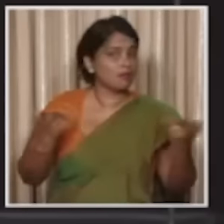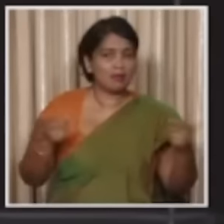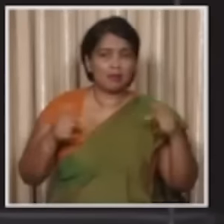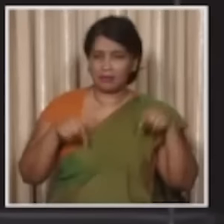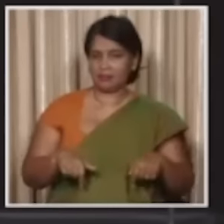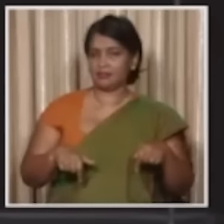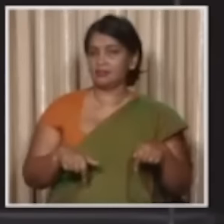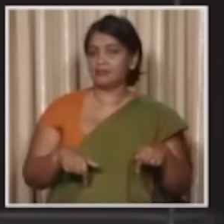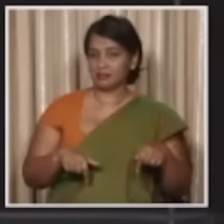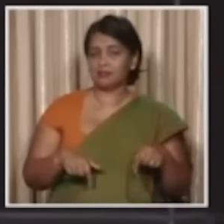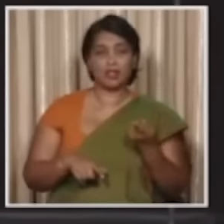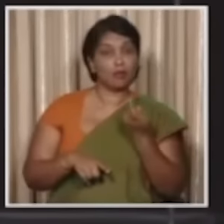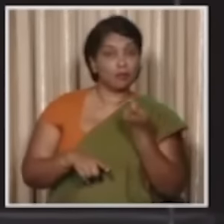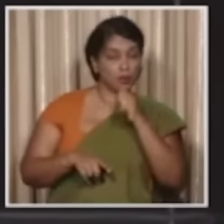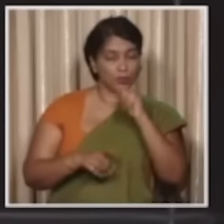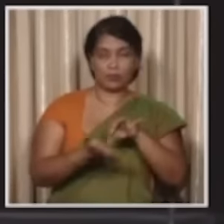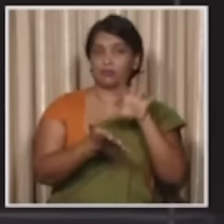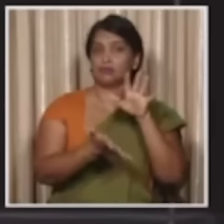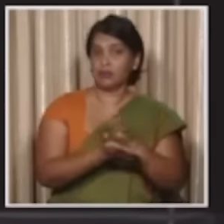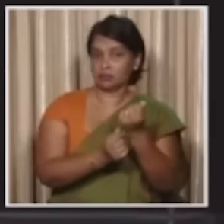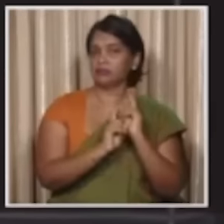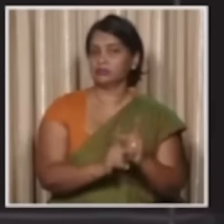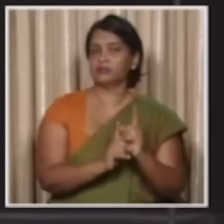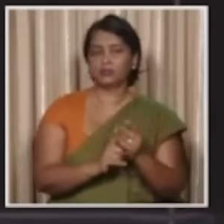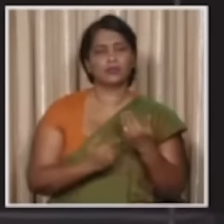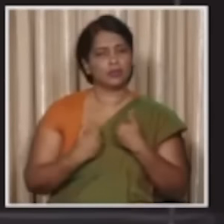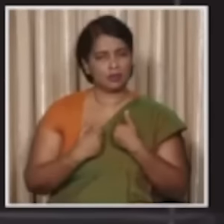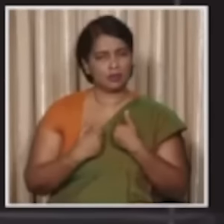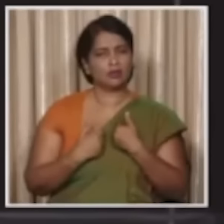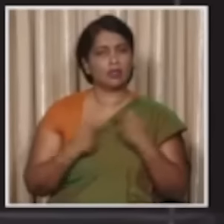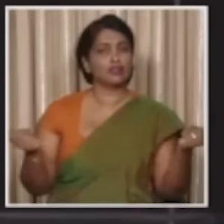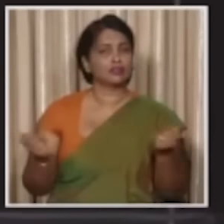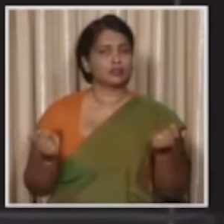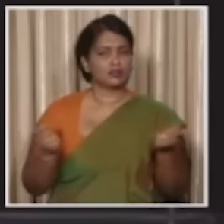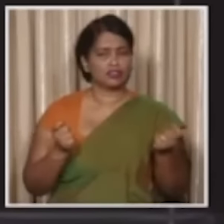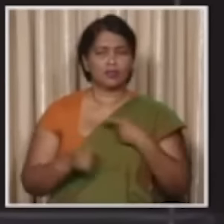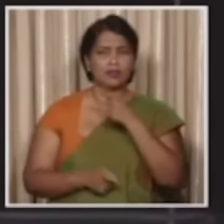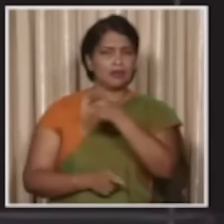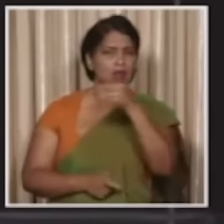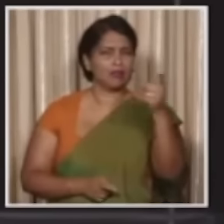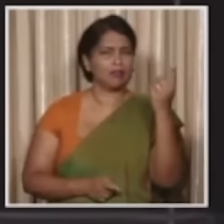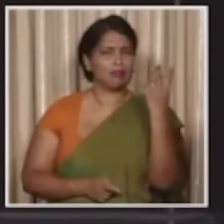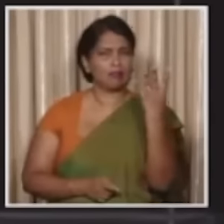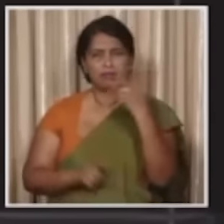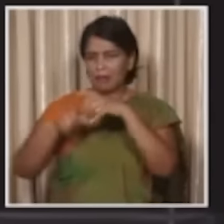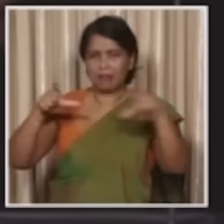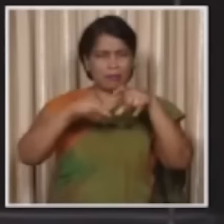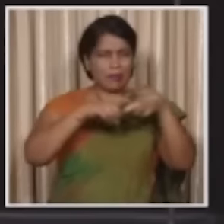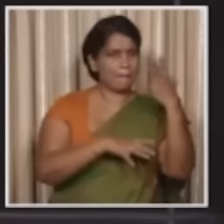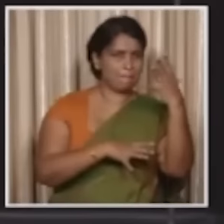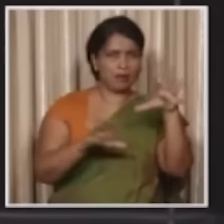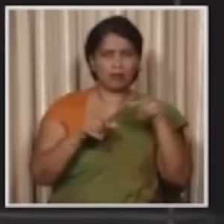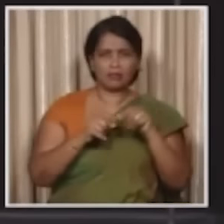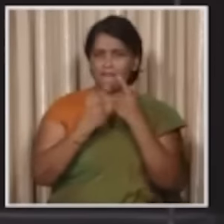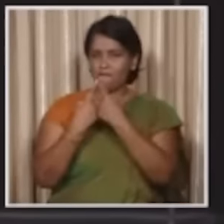අපි මේකට මිලක් නියම කරන්න ඕනේ. අපි කඩවල් 3-4කින් 4-5ක් ගත්තොතින්